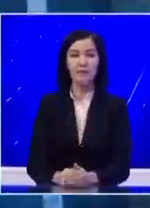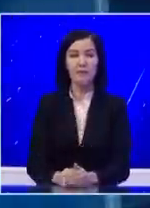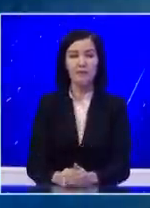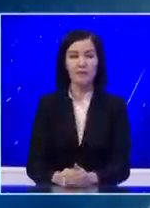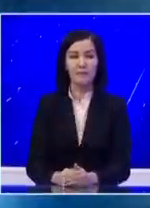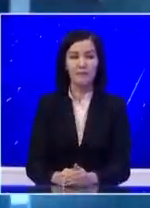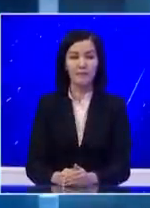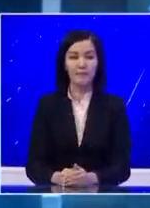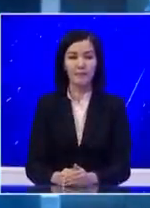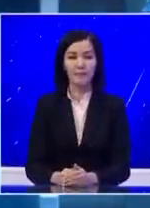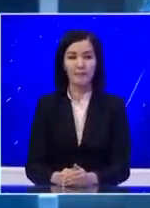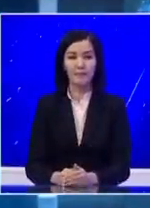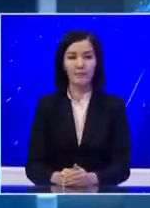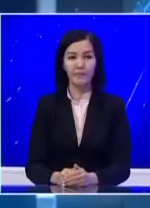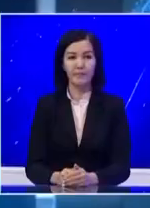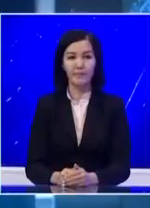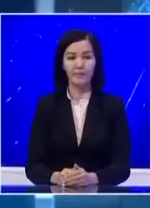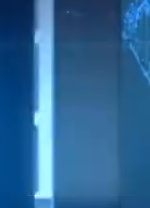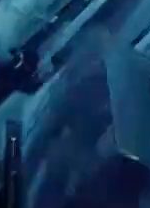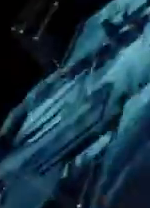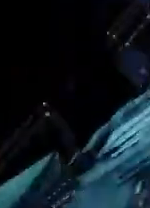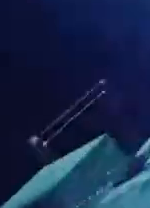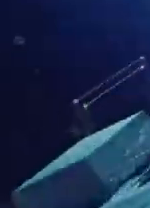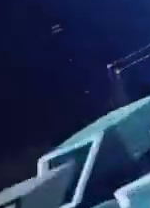Қанатұлы, Жетісу арнасы.